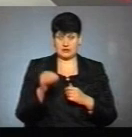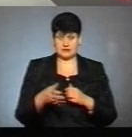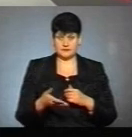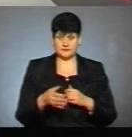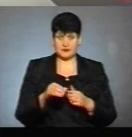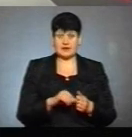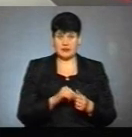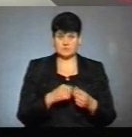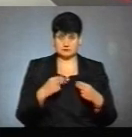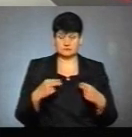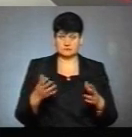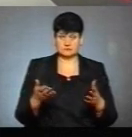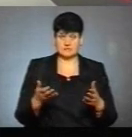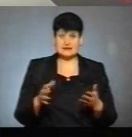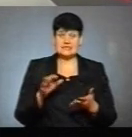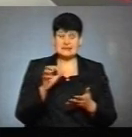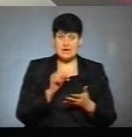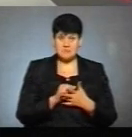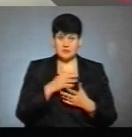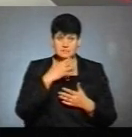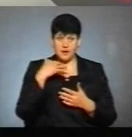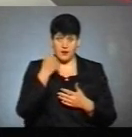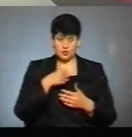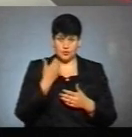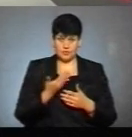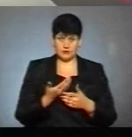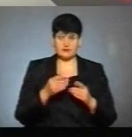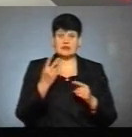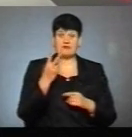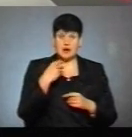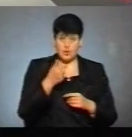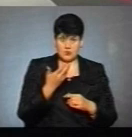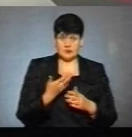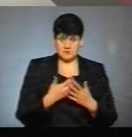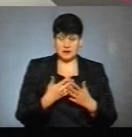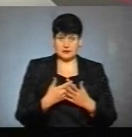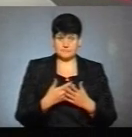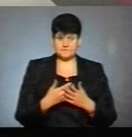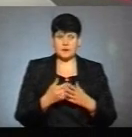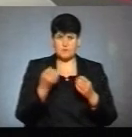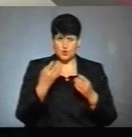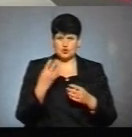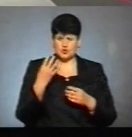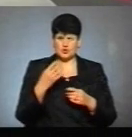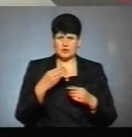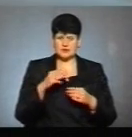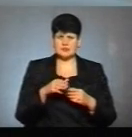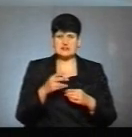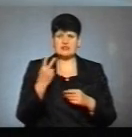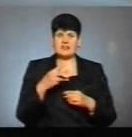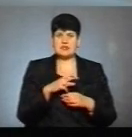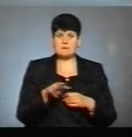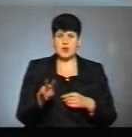займалися наркоторгівлею? Займались багато років, нехай візьмемо тільки 2 роки. Ну от 2 роки, просто 40 тисяч середнє, це 20